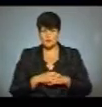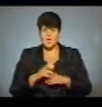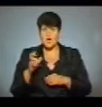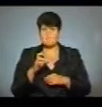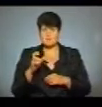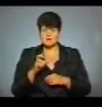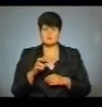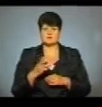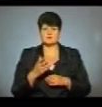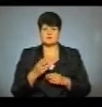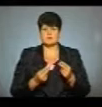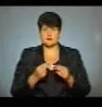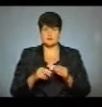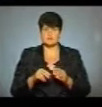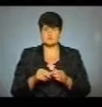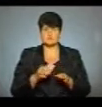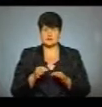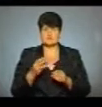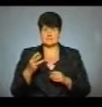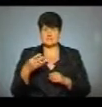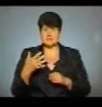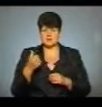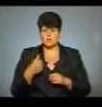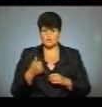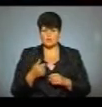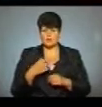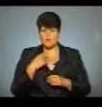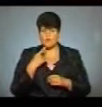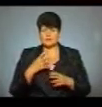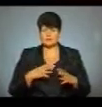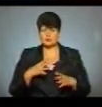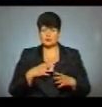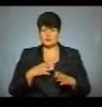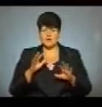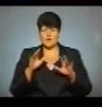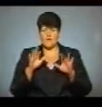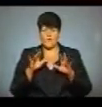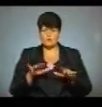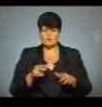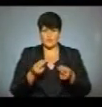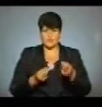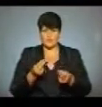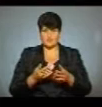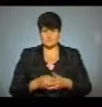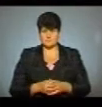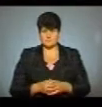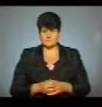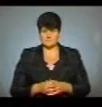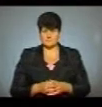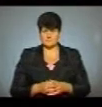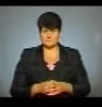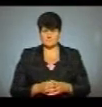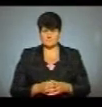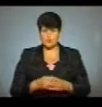Ярослав Онанко грає у шахи понад 35 років. Каже, тренується в комп'ютерних онлайн-іграх. Останні роки такі взагалі